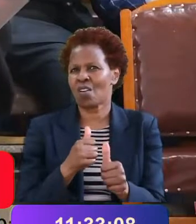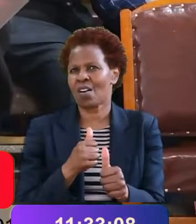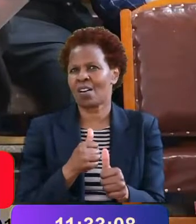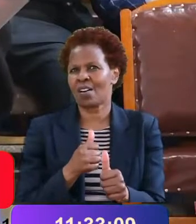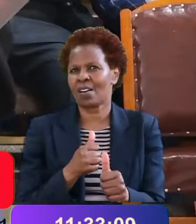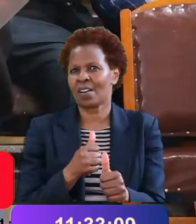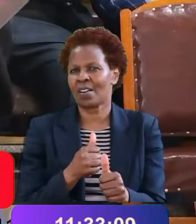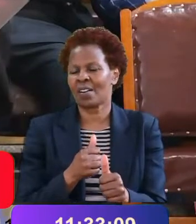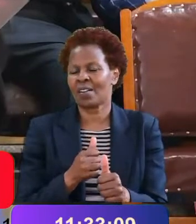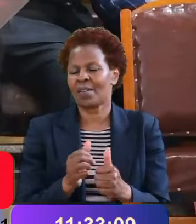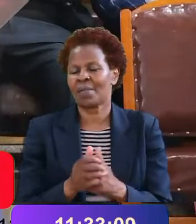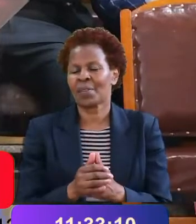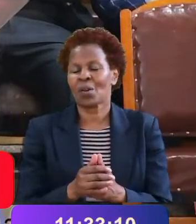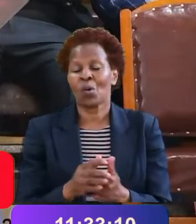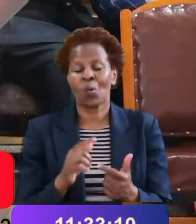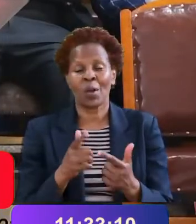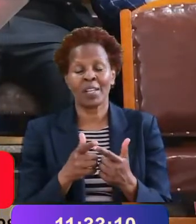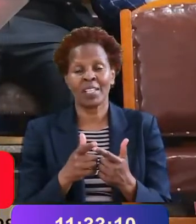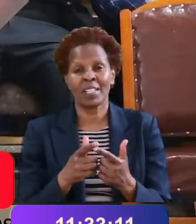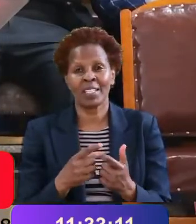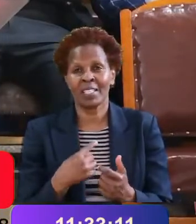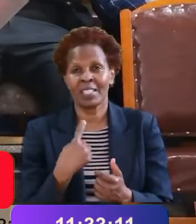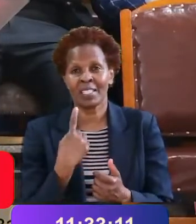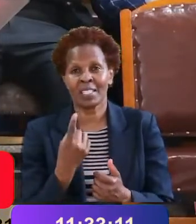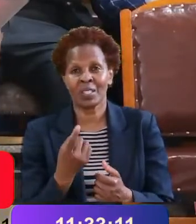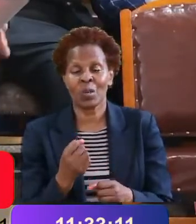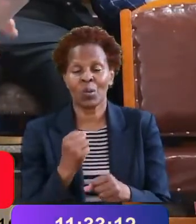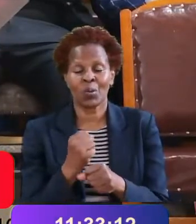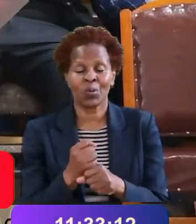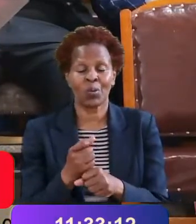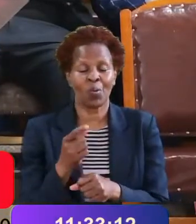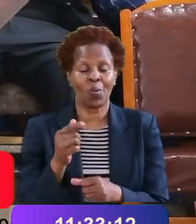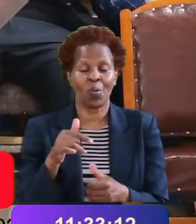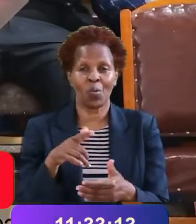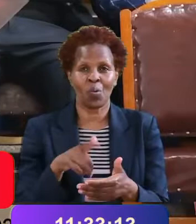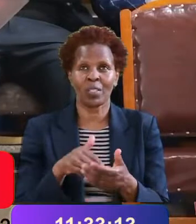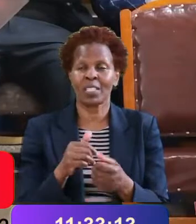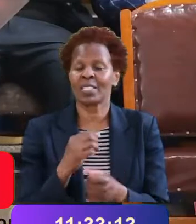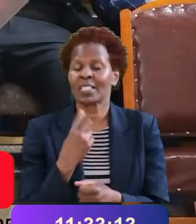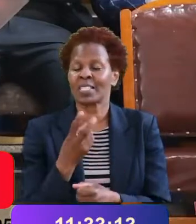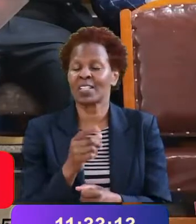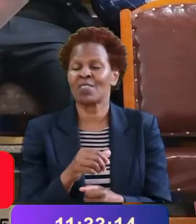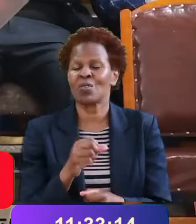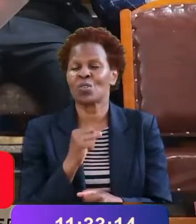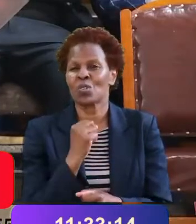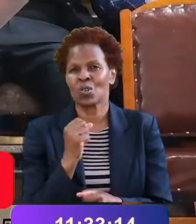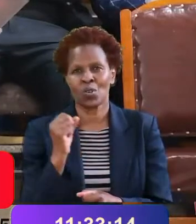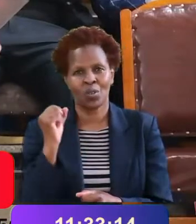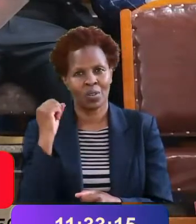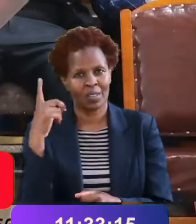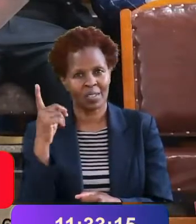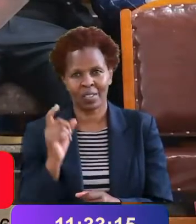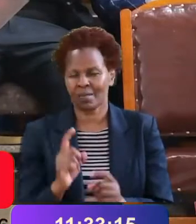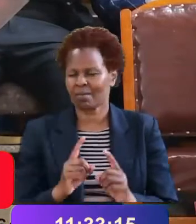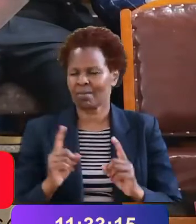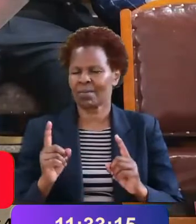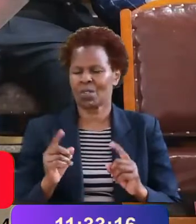tunavyoona. Na wakati anakuagiza ukatenda kitu, hata kama ukielewi,